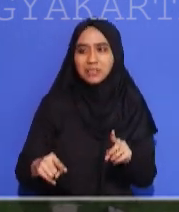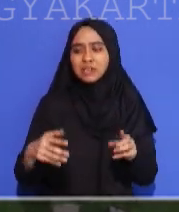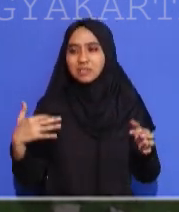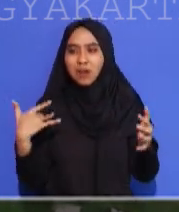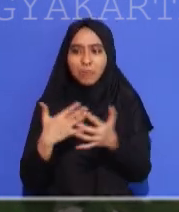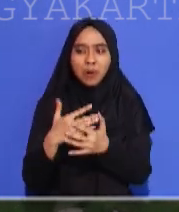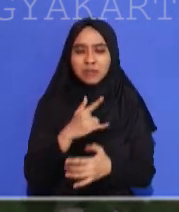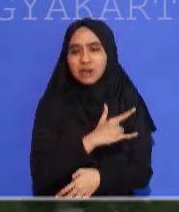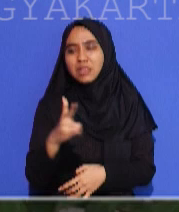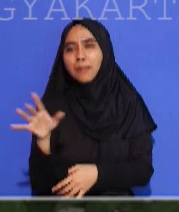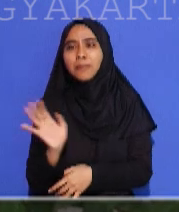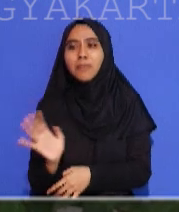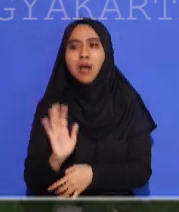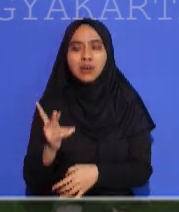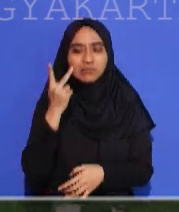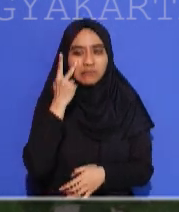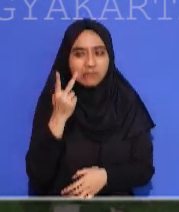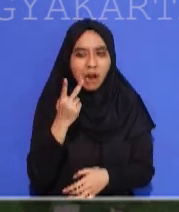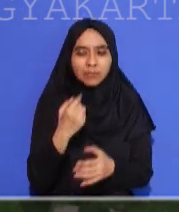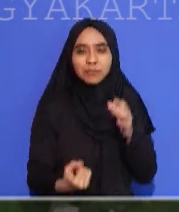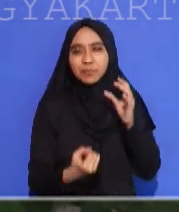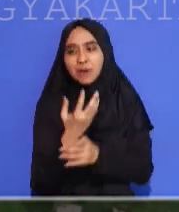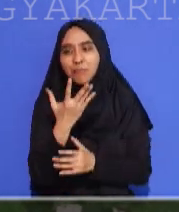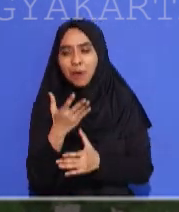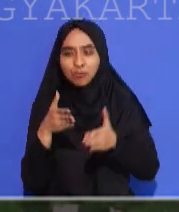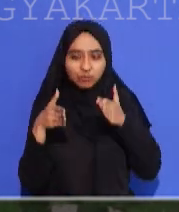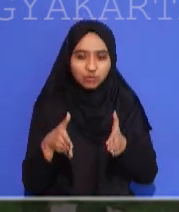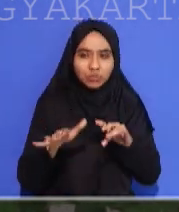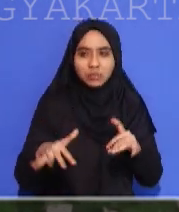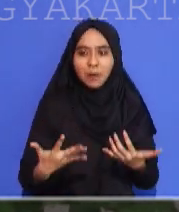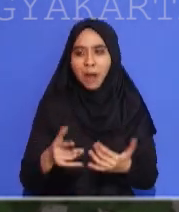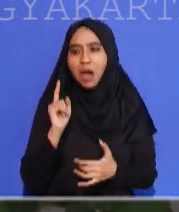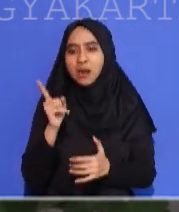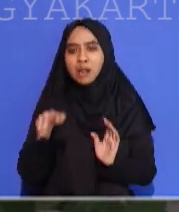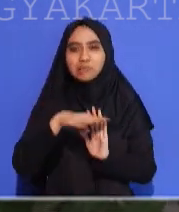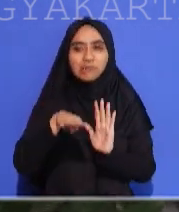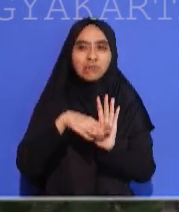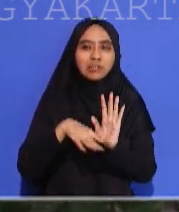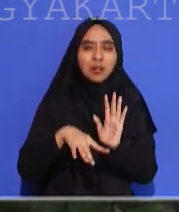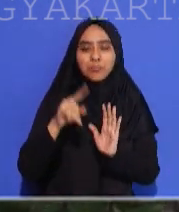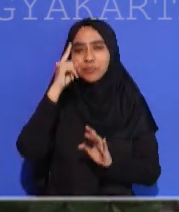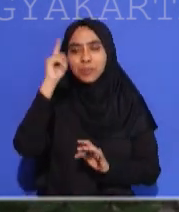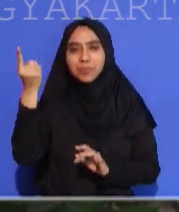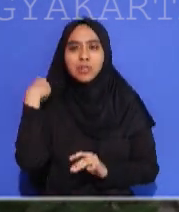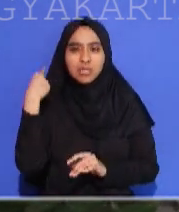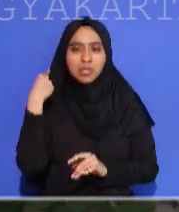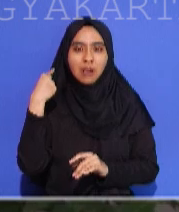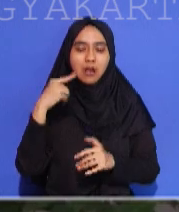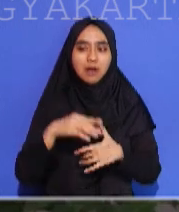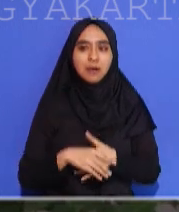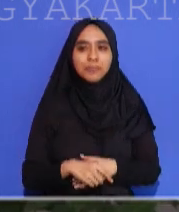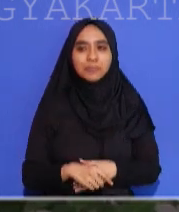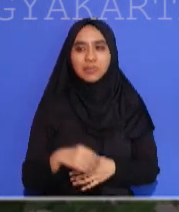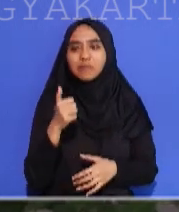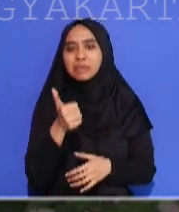ya nanti kita lihat perkembangannya terutama kalau ada kebijakan pemerintah itu akan ee